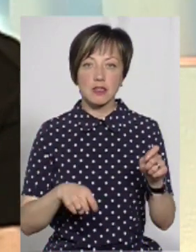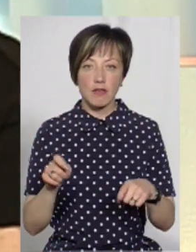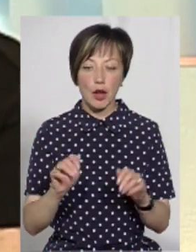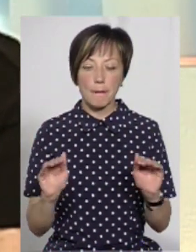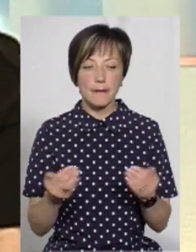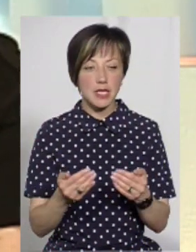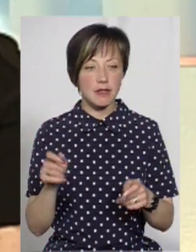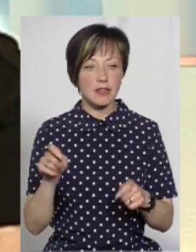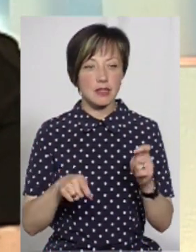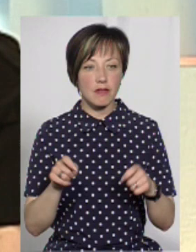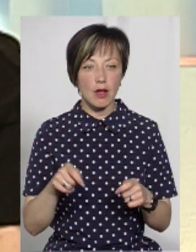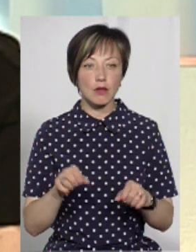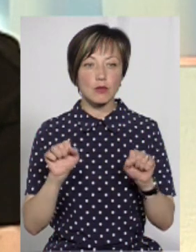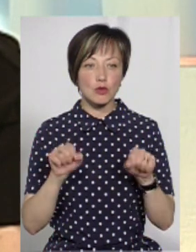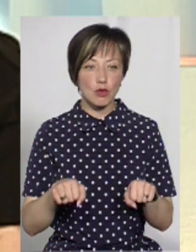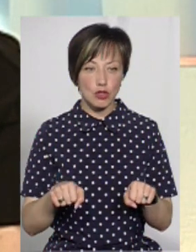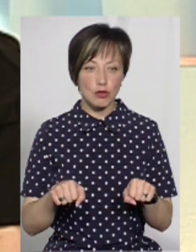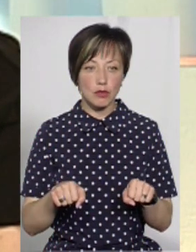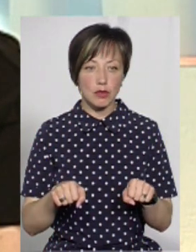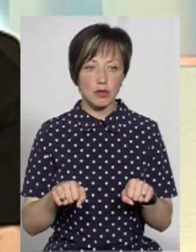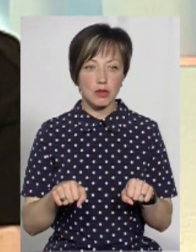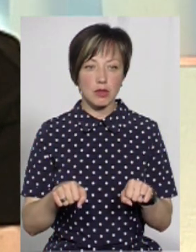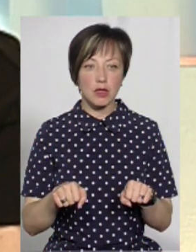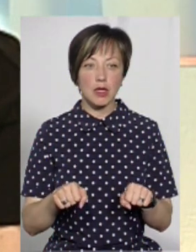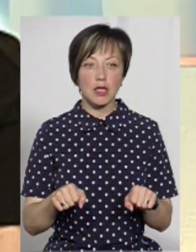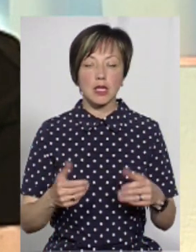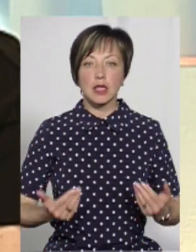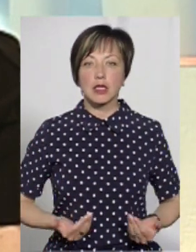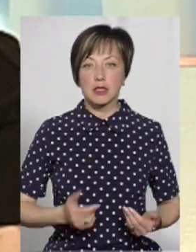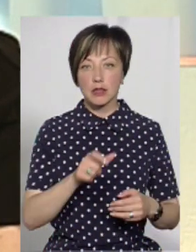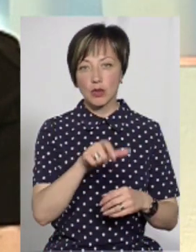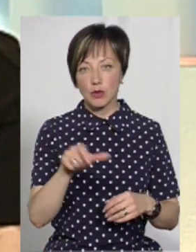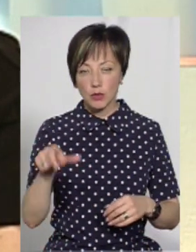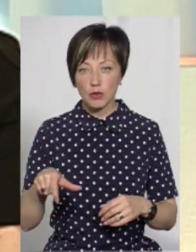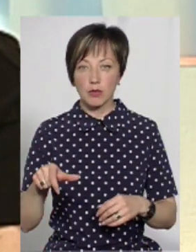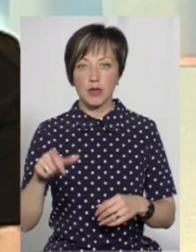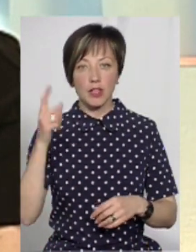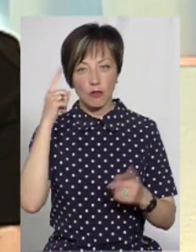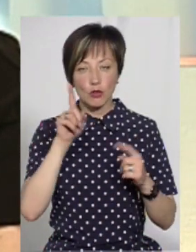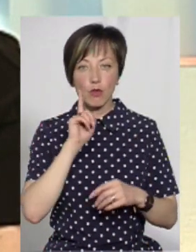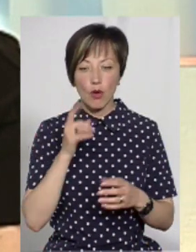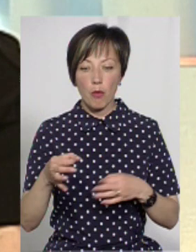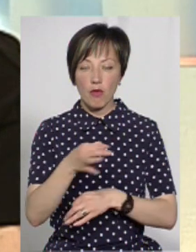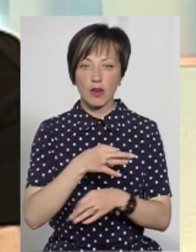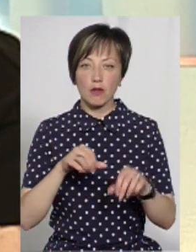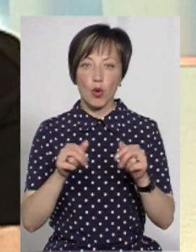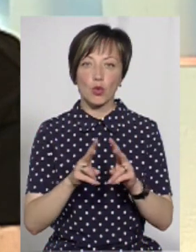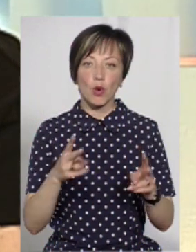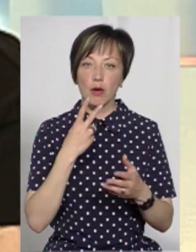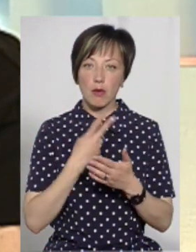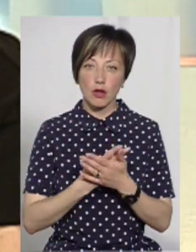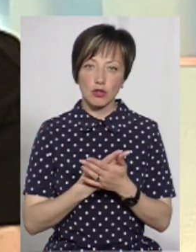фестиваль, міні-фестиваль, на якому ми зможемо з мешканцями, з творчою молоддю обговорити такий формат, хто